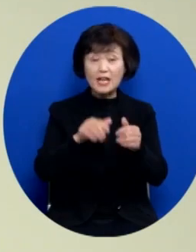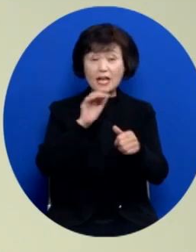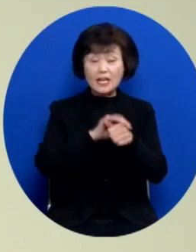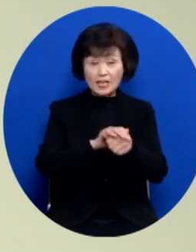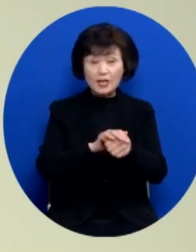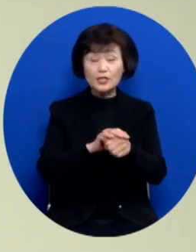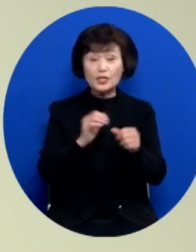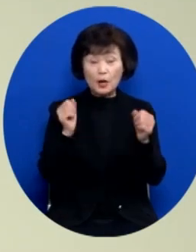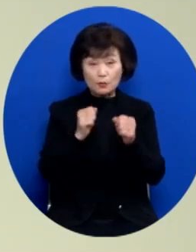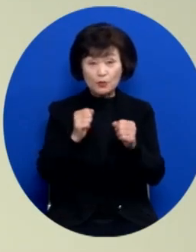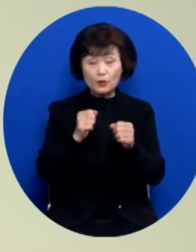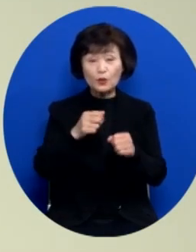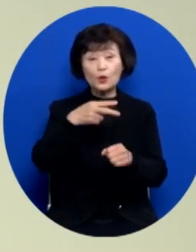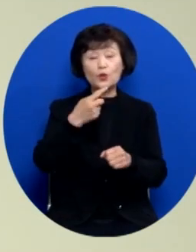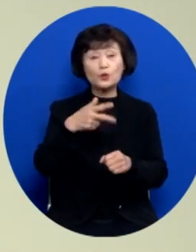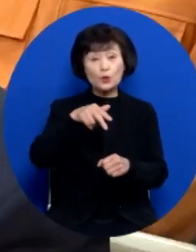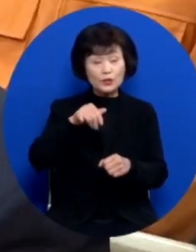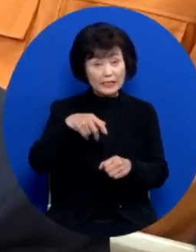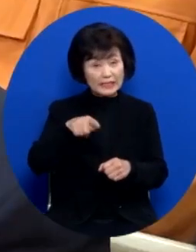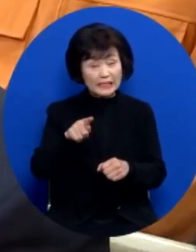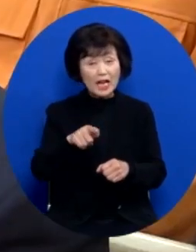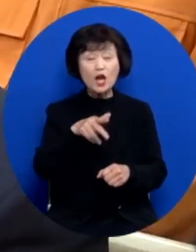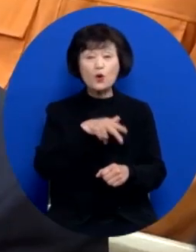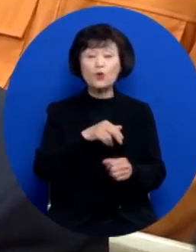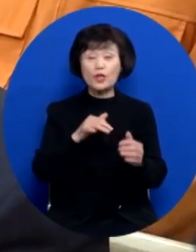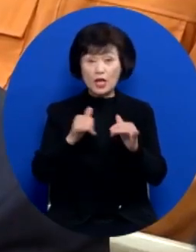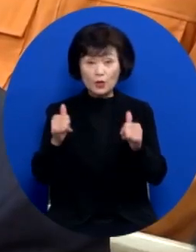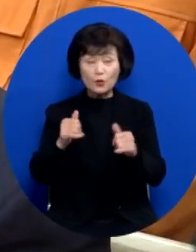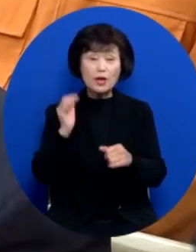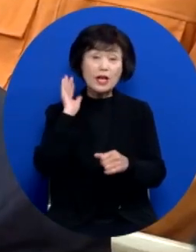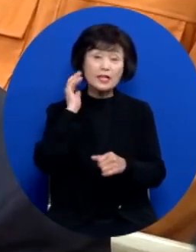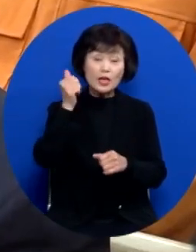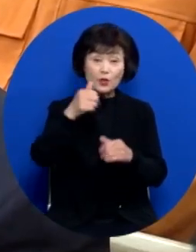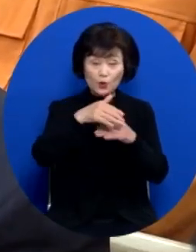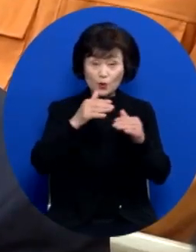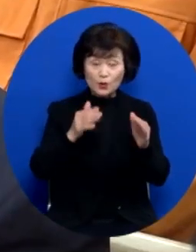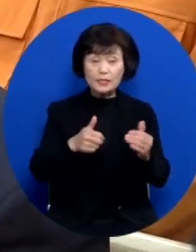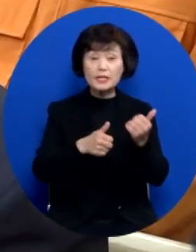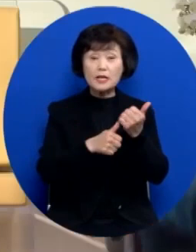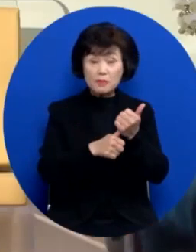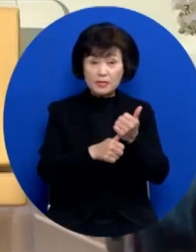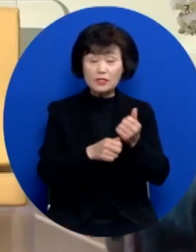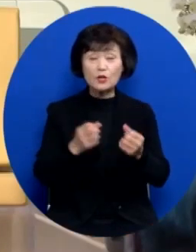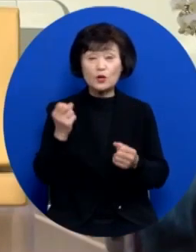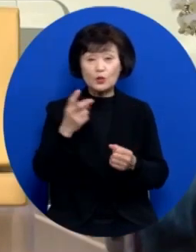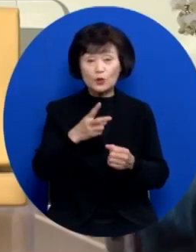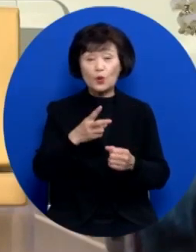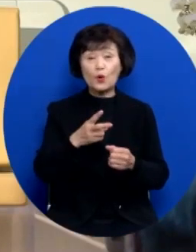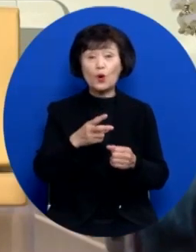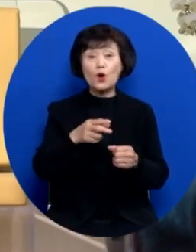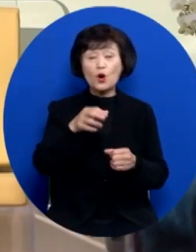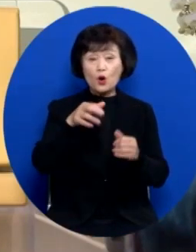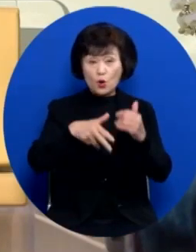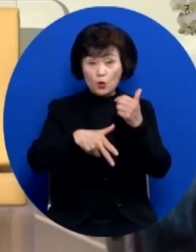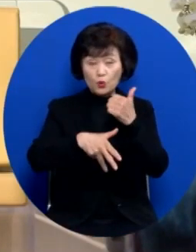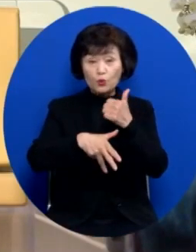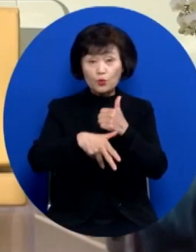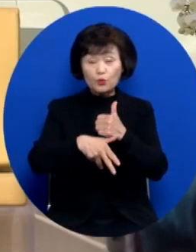경상북도지사를 비롯해 박형수 국회의원, 대통령실 전선영 비서관, 손병복